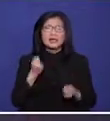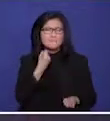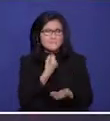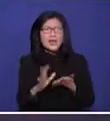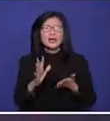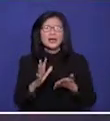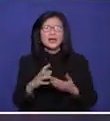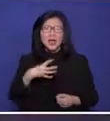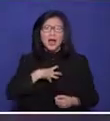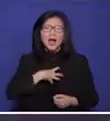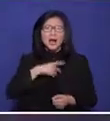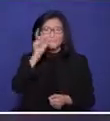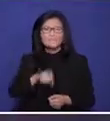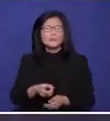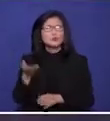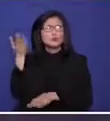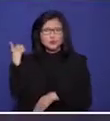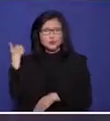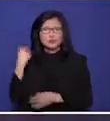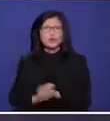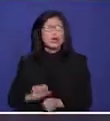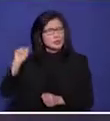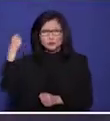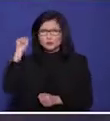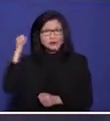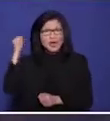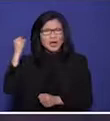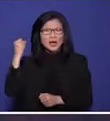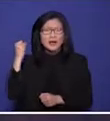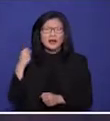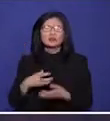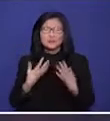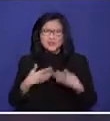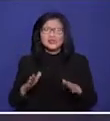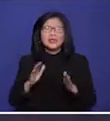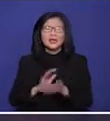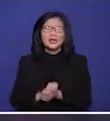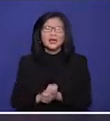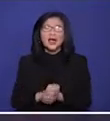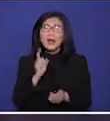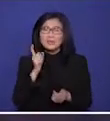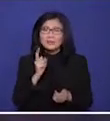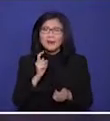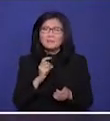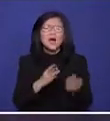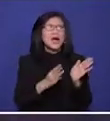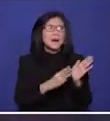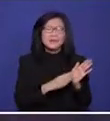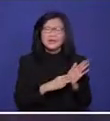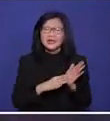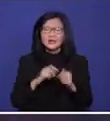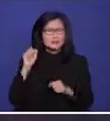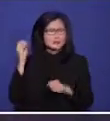masa lalu. Tidak mudah menyelesaikannya karena masalah kompleksitas hukum,